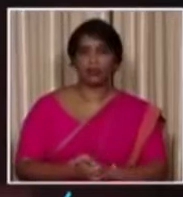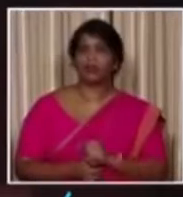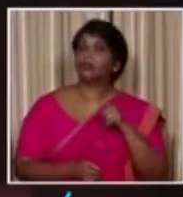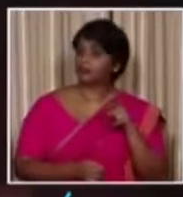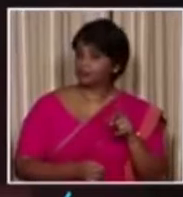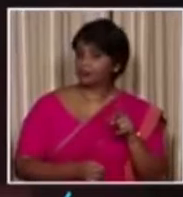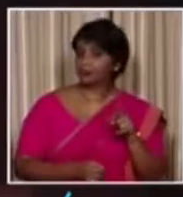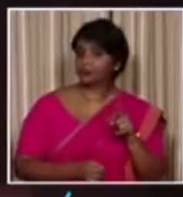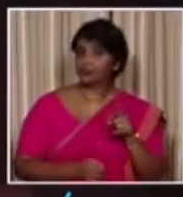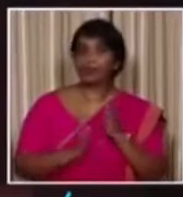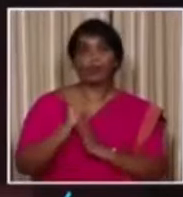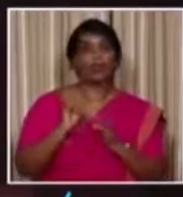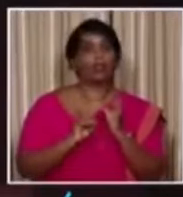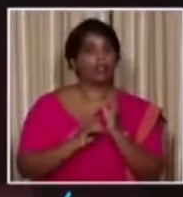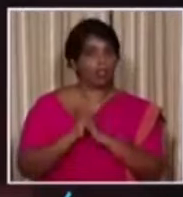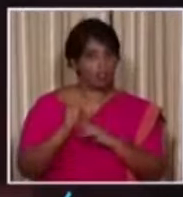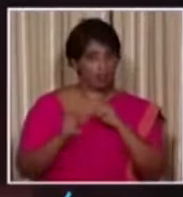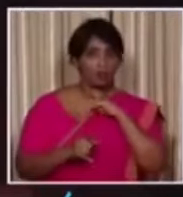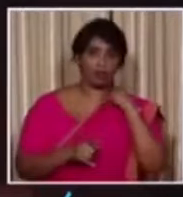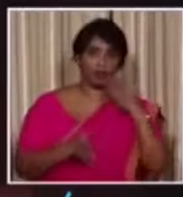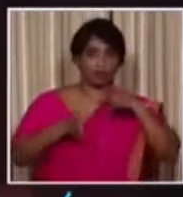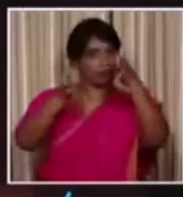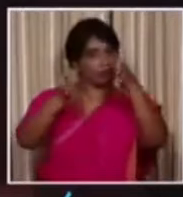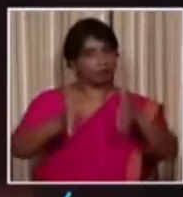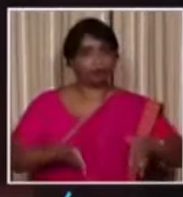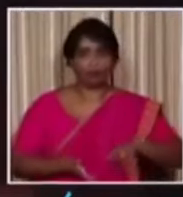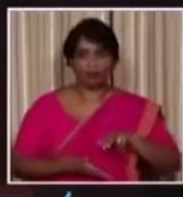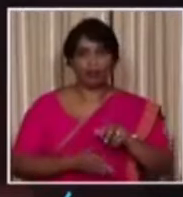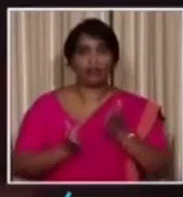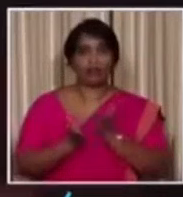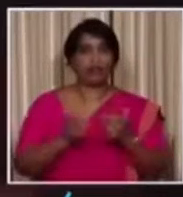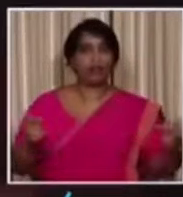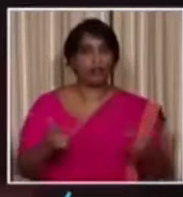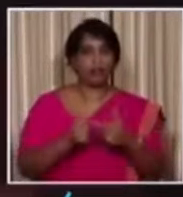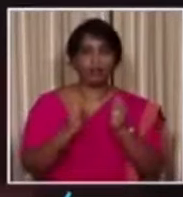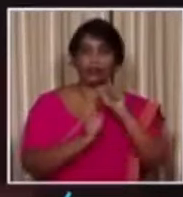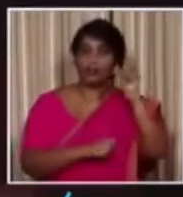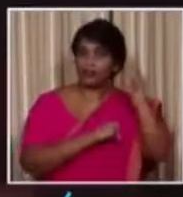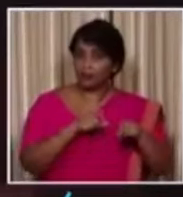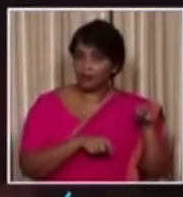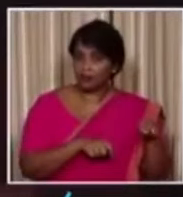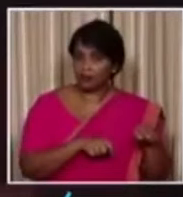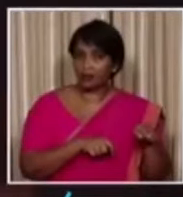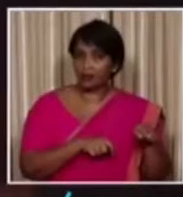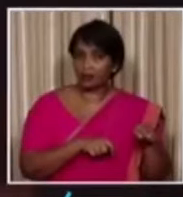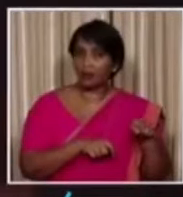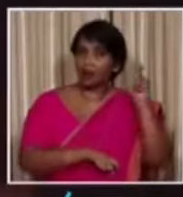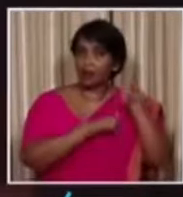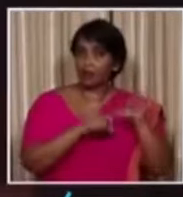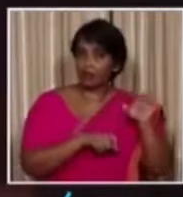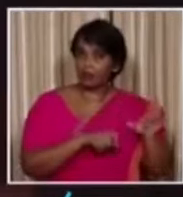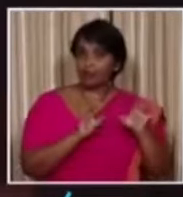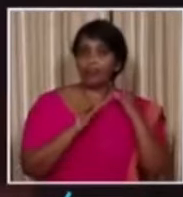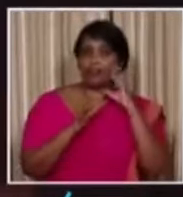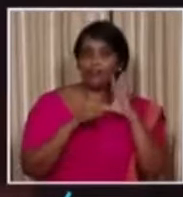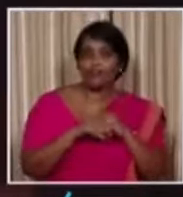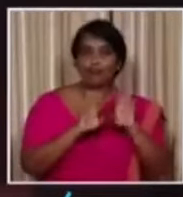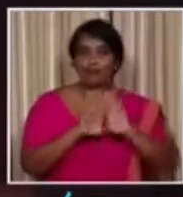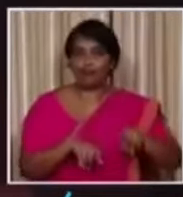එතකොට මැති අමතිවරුන්ට රතු පලස වරායේ සේවය කරන අයගේ බිරිඳ